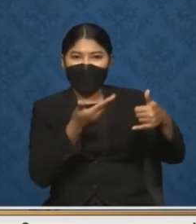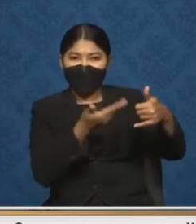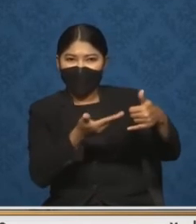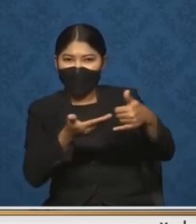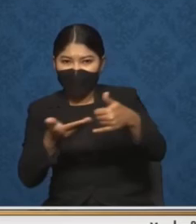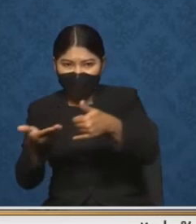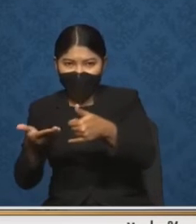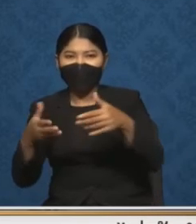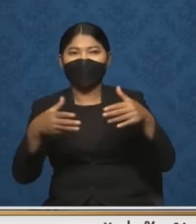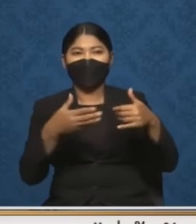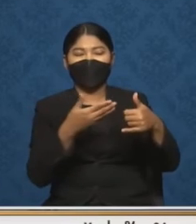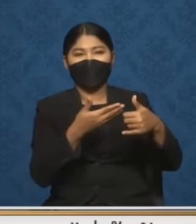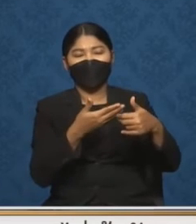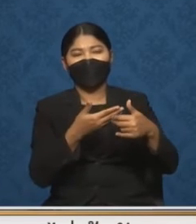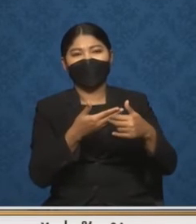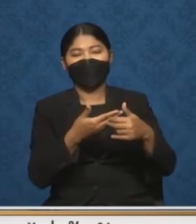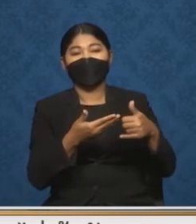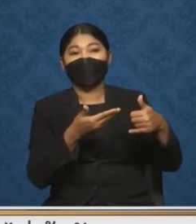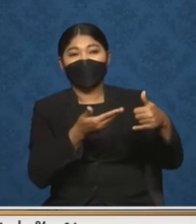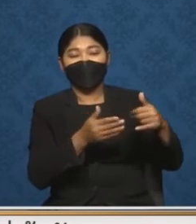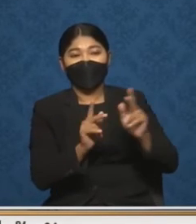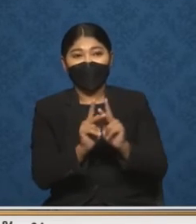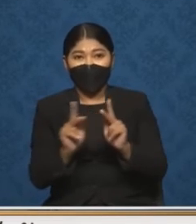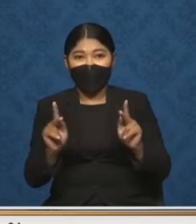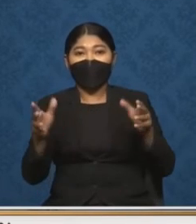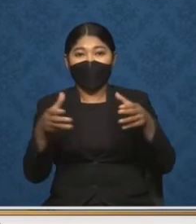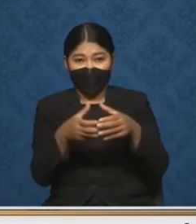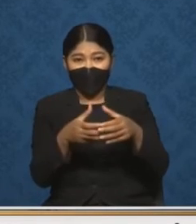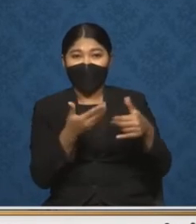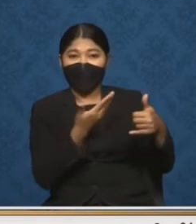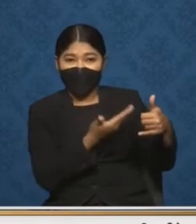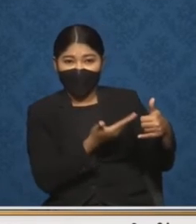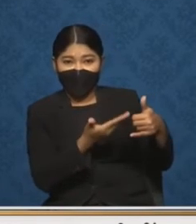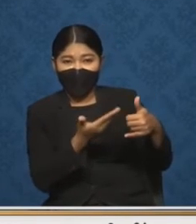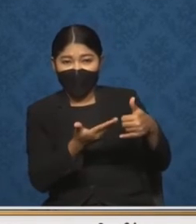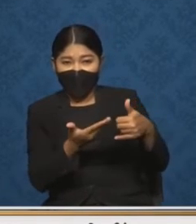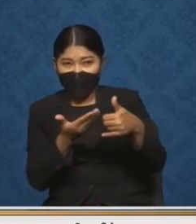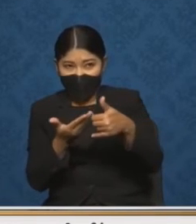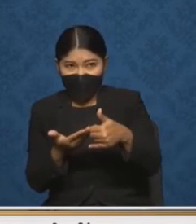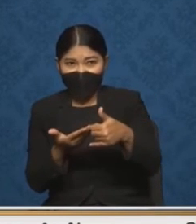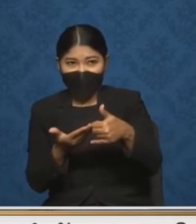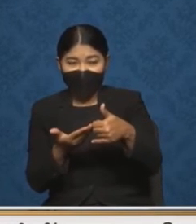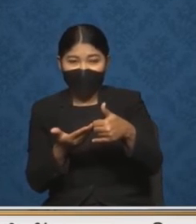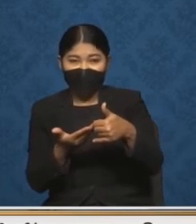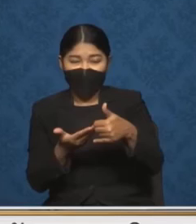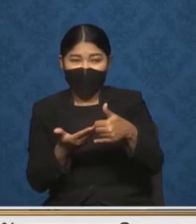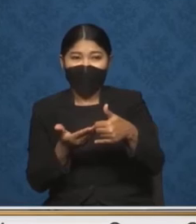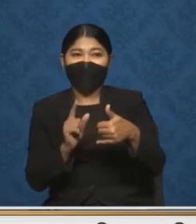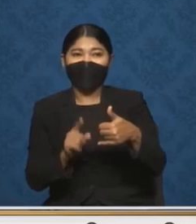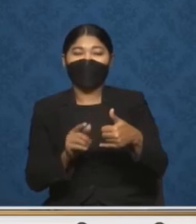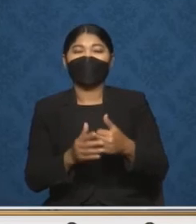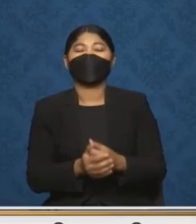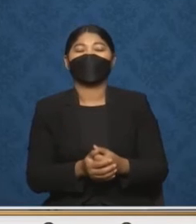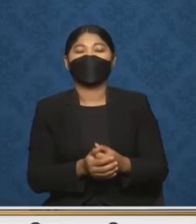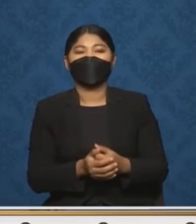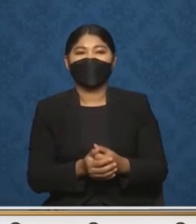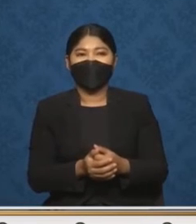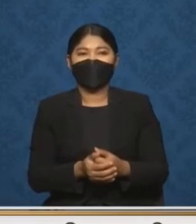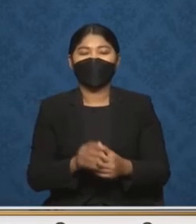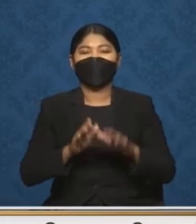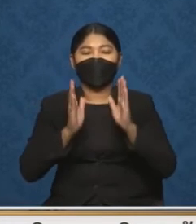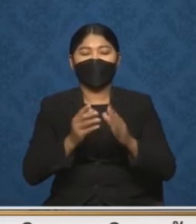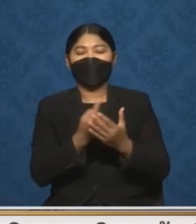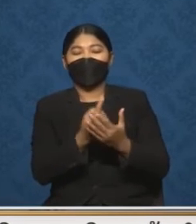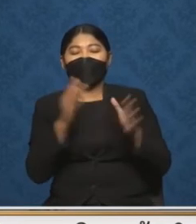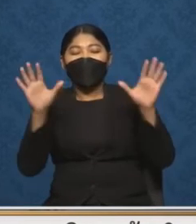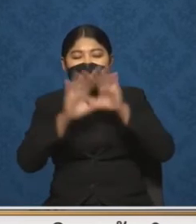วง้วก็ท่านชาดา ท่านเจเศษท่ายเศษที่ในฐานะเป็ตวแทนของพ